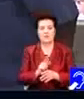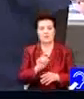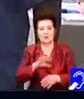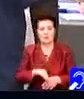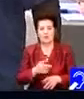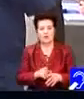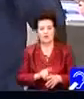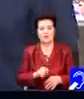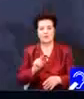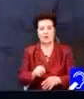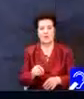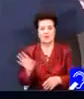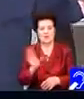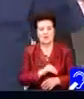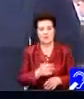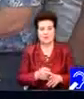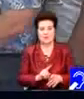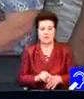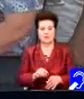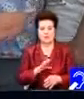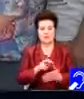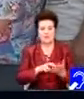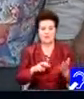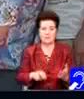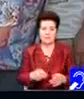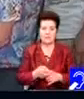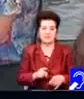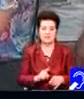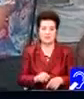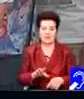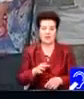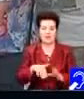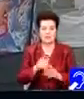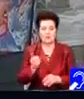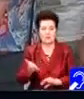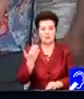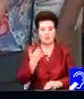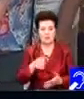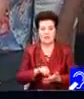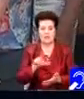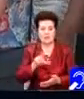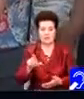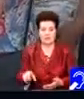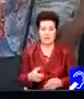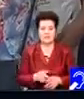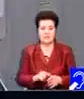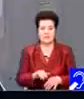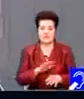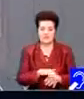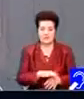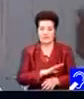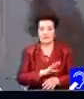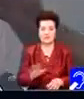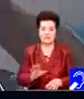după ce fostul edil Dorin Chertoacă și-a prezentat demisia. Experiența scrutinelor anterioare arată că reprezentantul forțelor de stânga nu